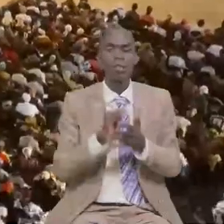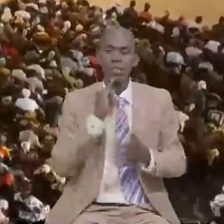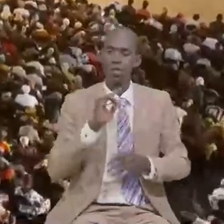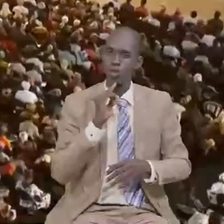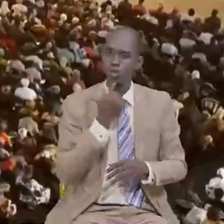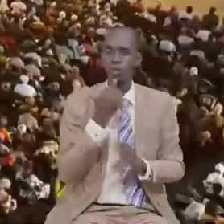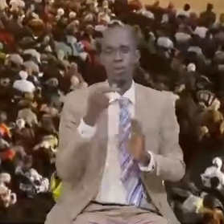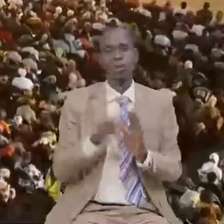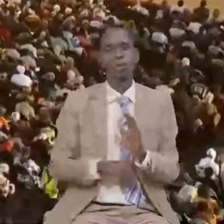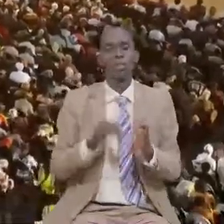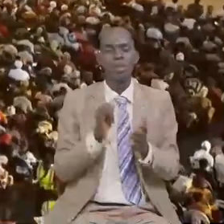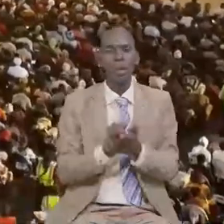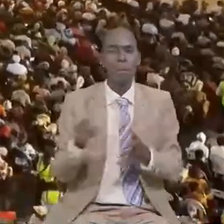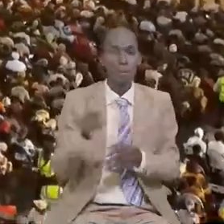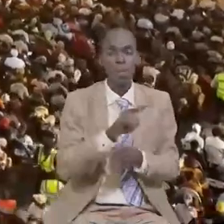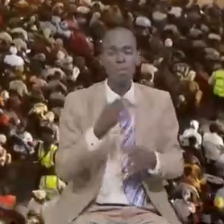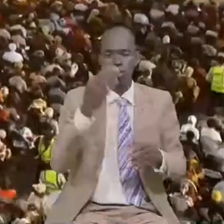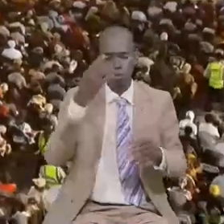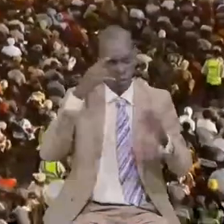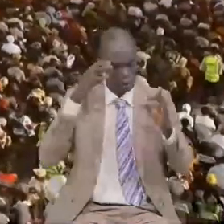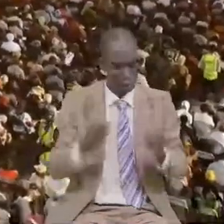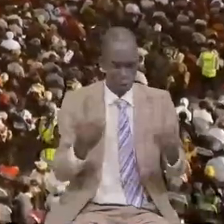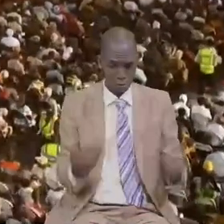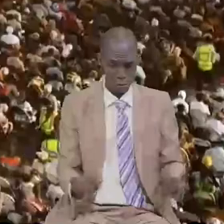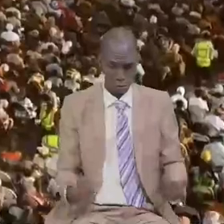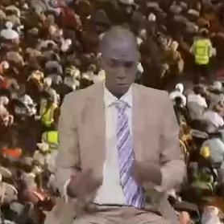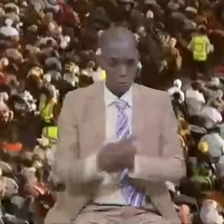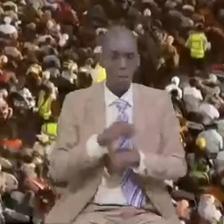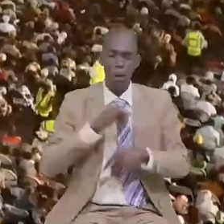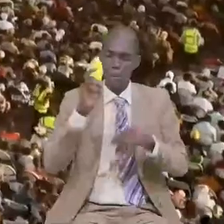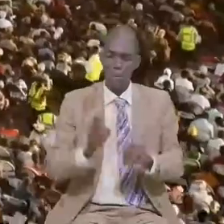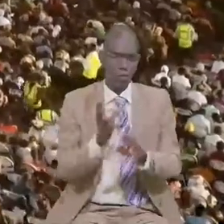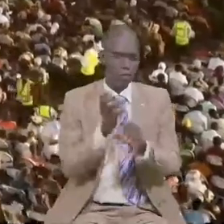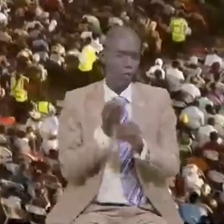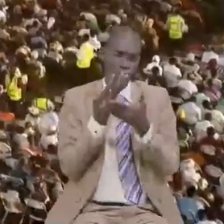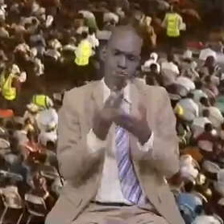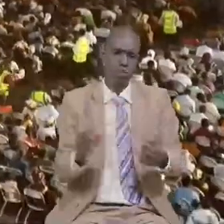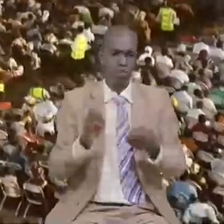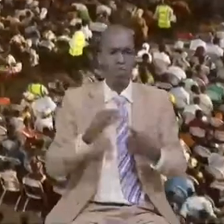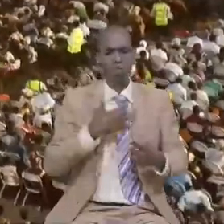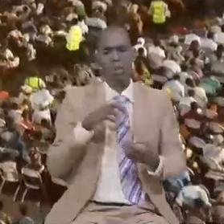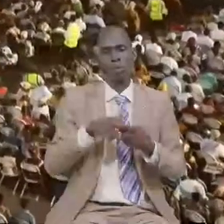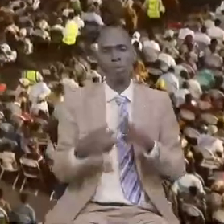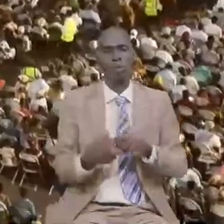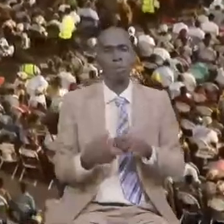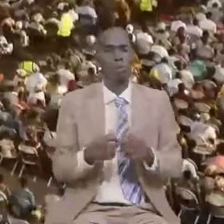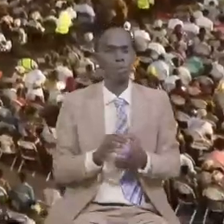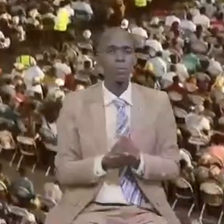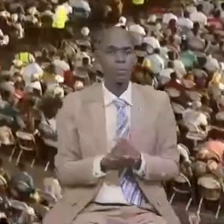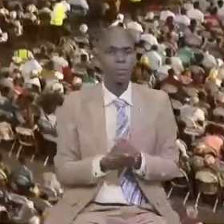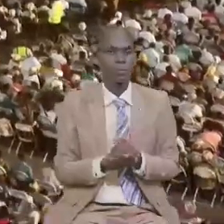le toit. Cela veut dire qu'ils sont sincères, ils sont sérieux. Qu'aujourd'hui, je dois avoir